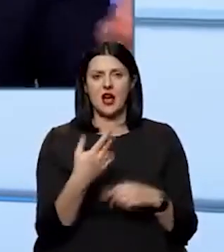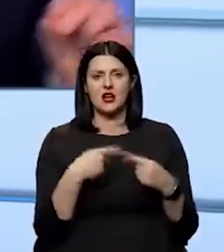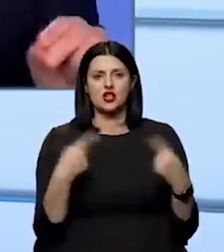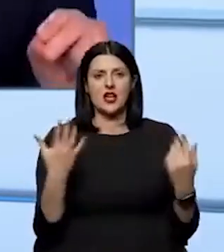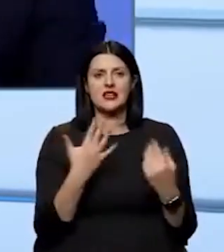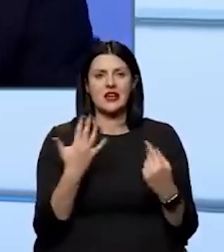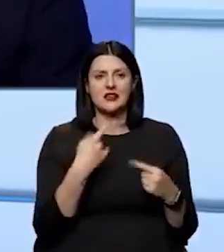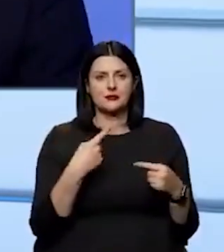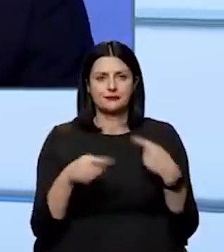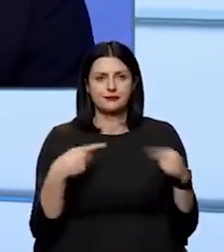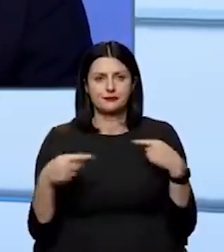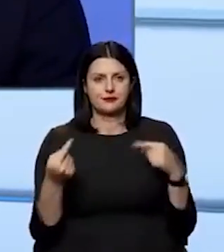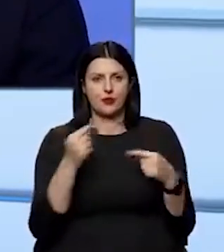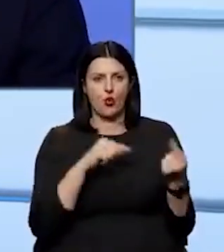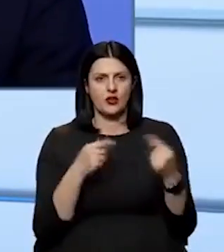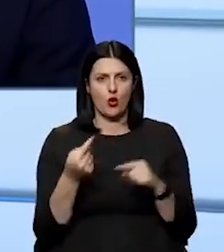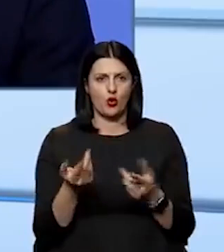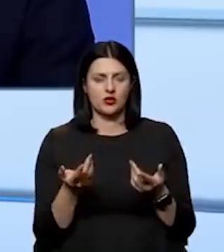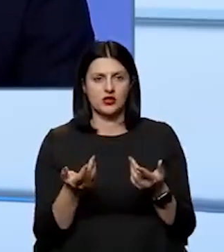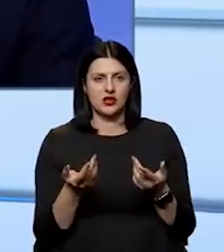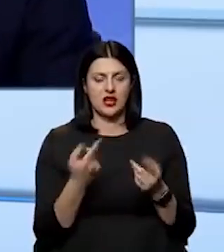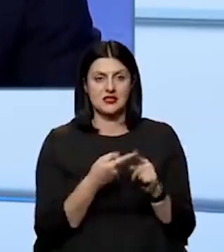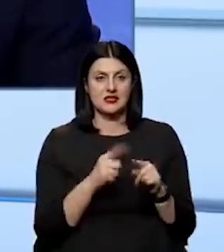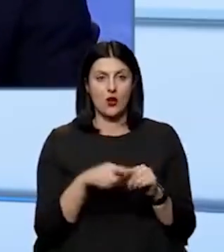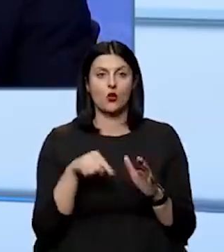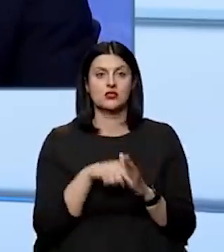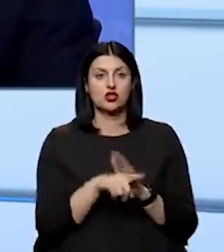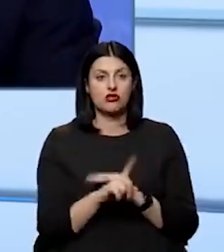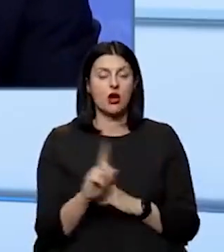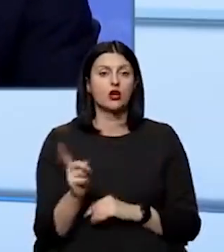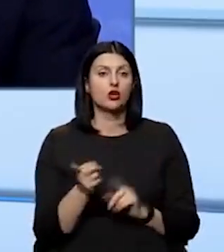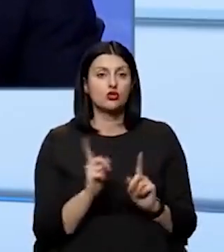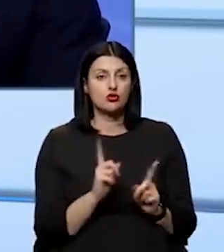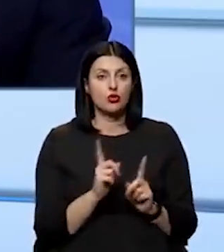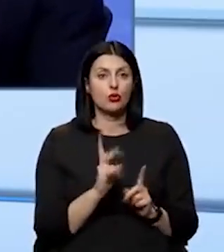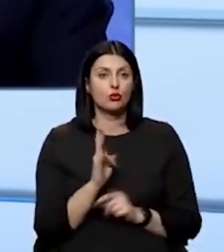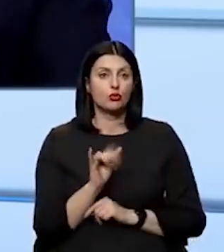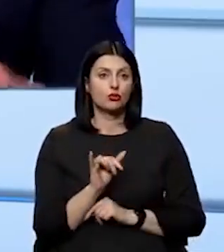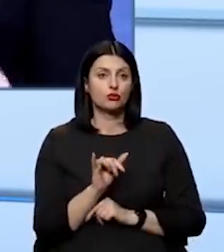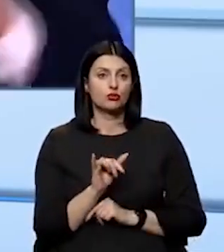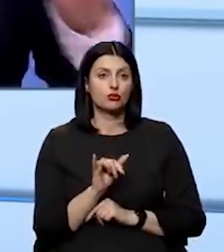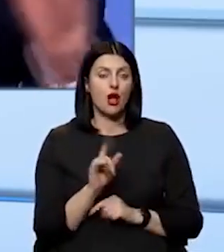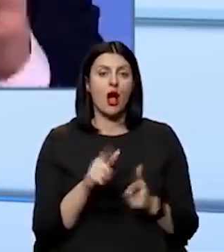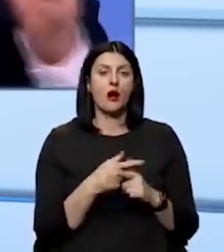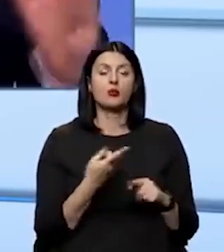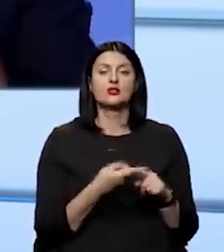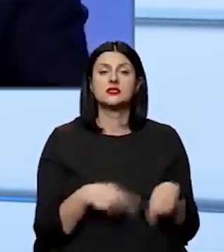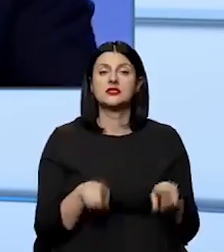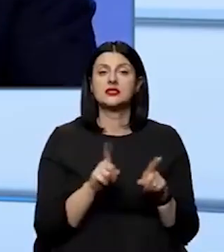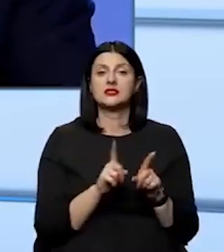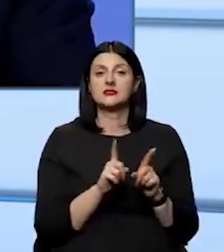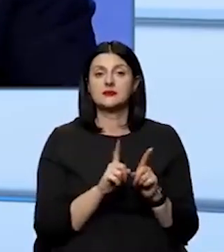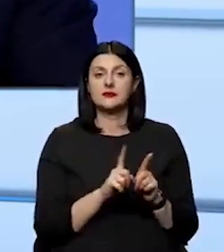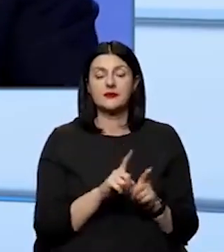одна одній. Насправді це означає, що, ну, або це така дуже,